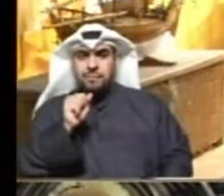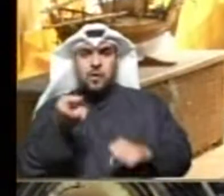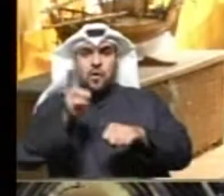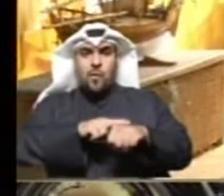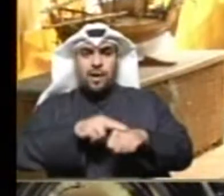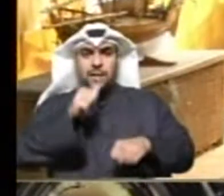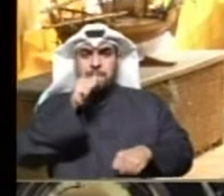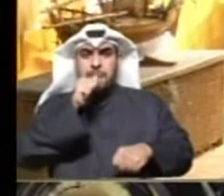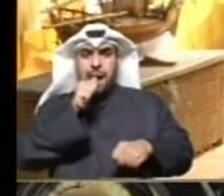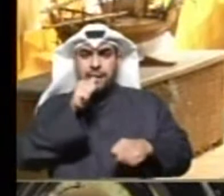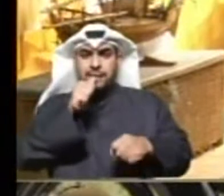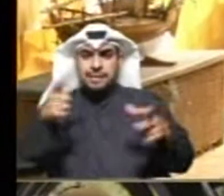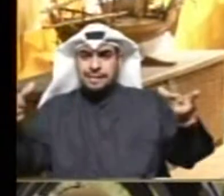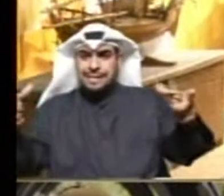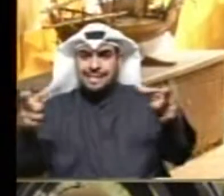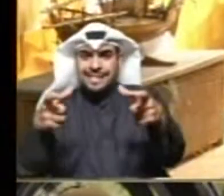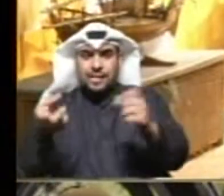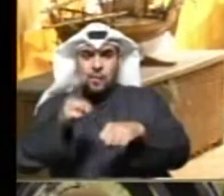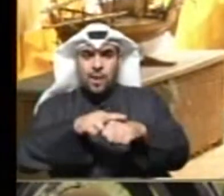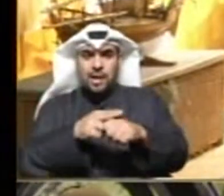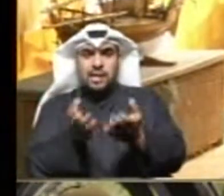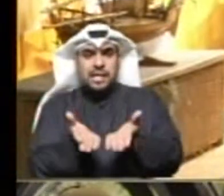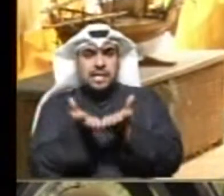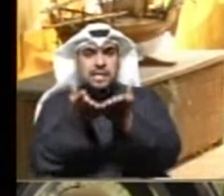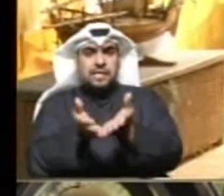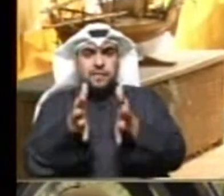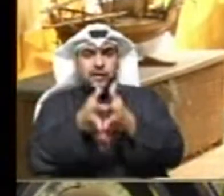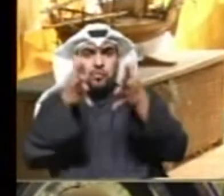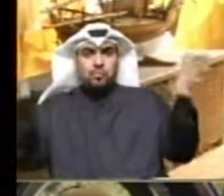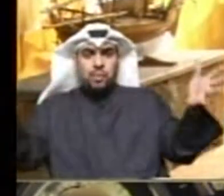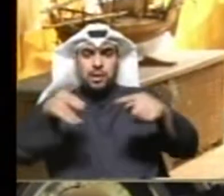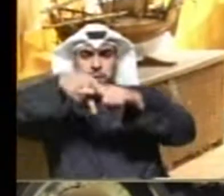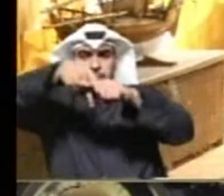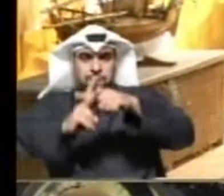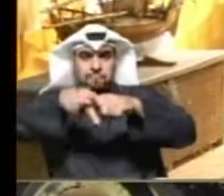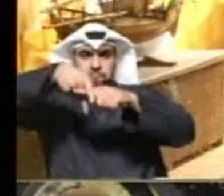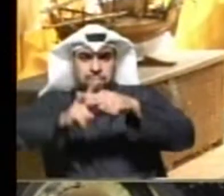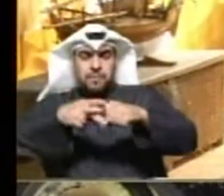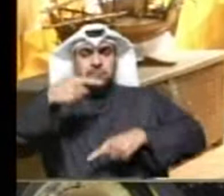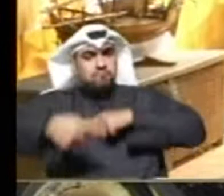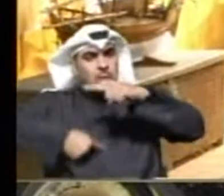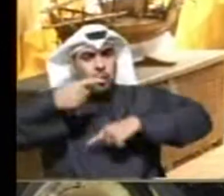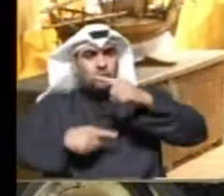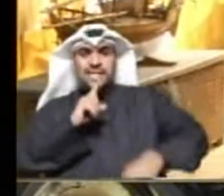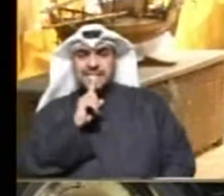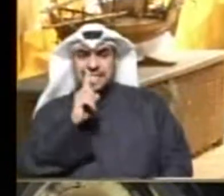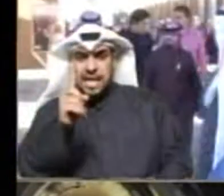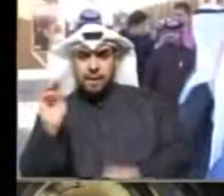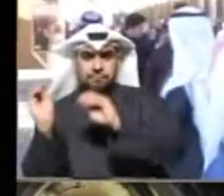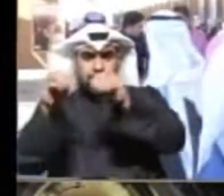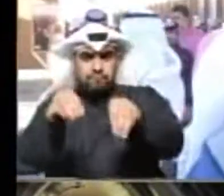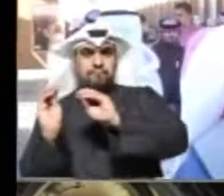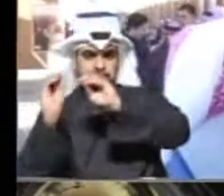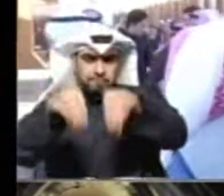البحيرة كذلك، سوينا سفينة كبيرة حق القرية كان هالنواقص، وكل سنة قاعد نجدد فيها ونطور فيها.